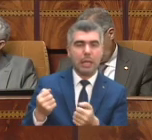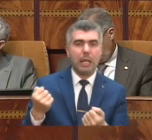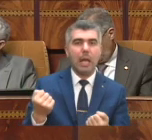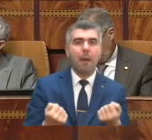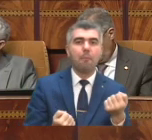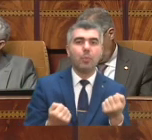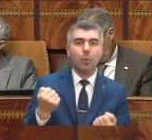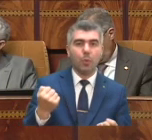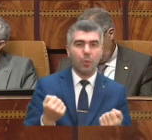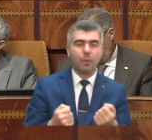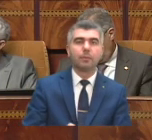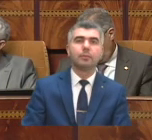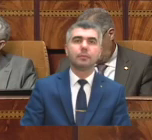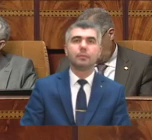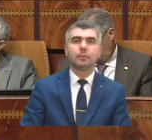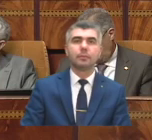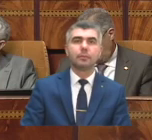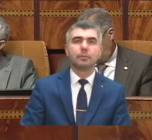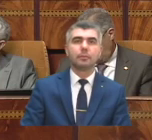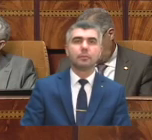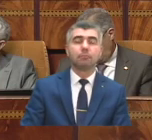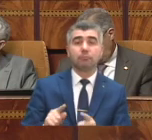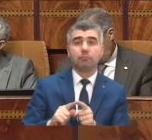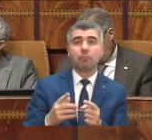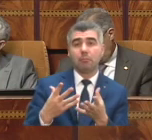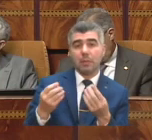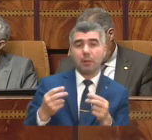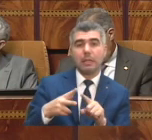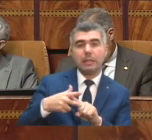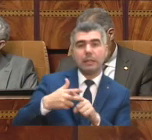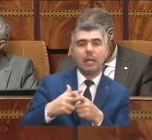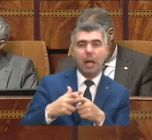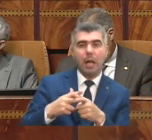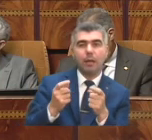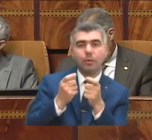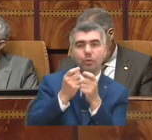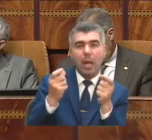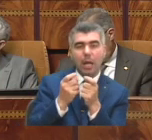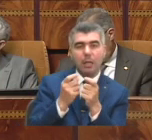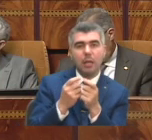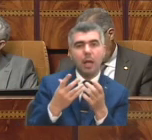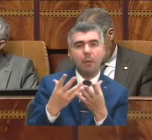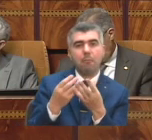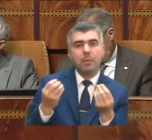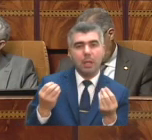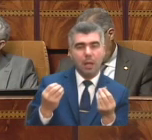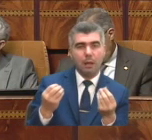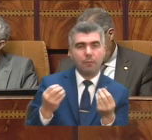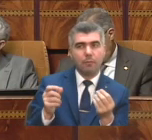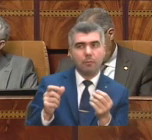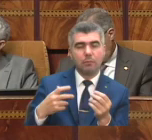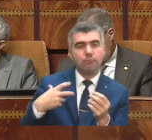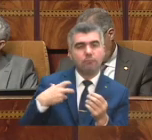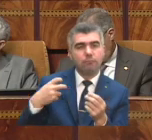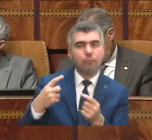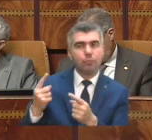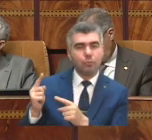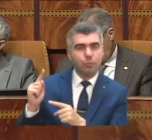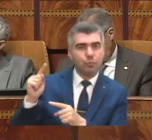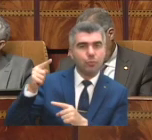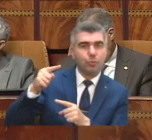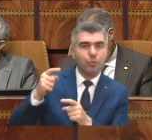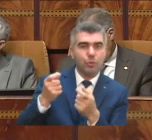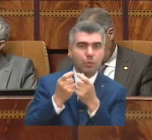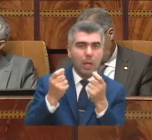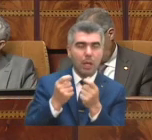خاصة أن هذه المنطقة تعرف واحد المنطقة الصناعية واللي تتوافد عليها واحد مجموعة ديال المستثمرين، بالإضافة إلى